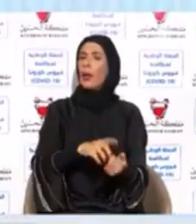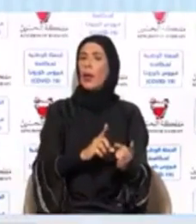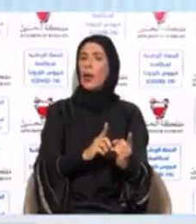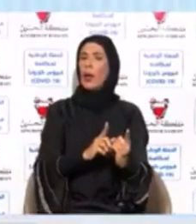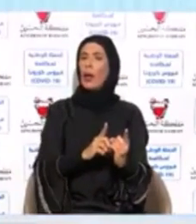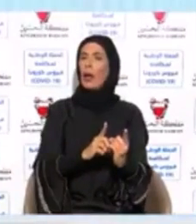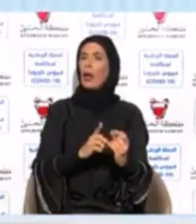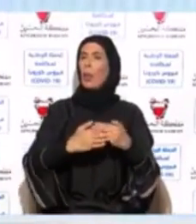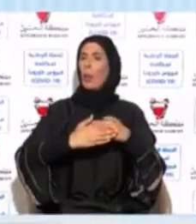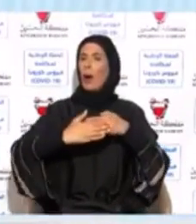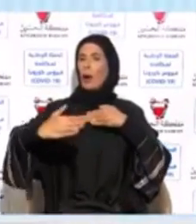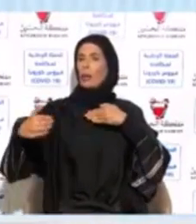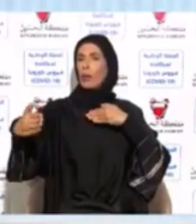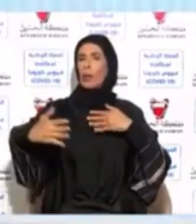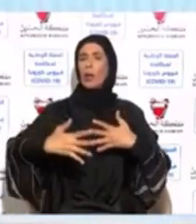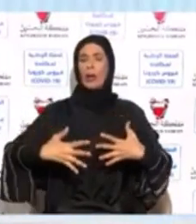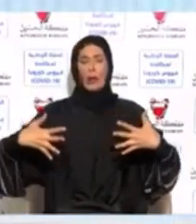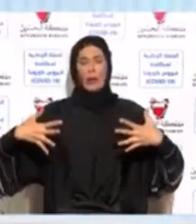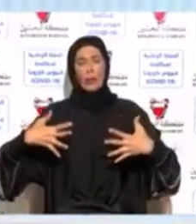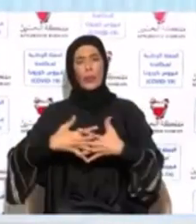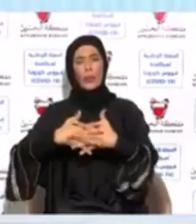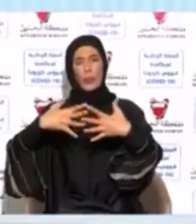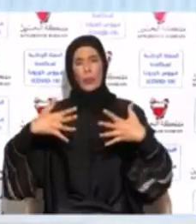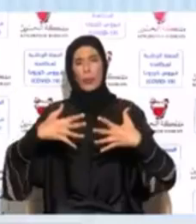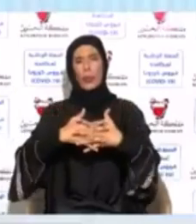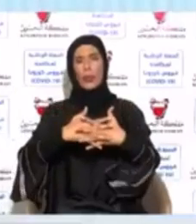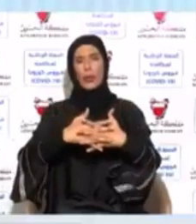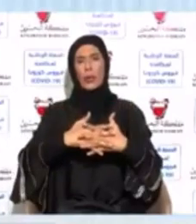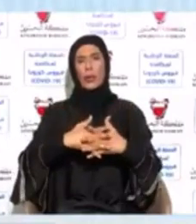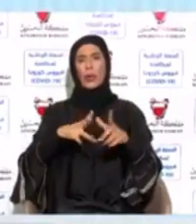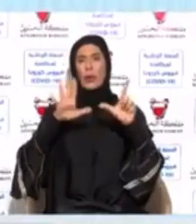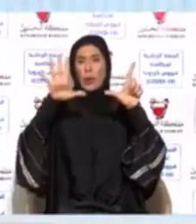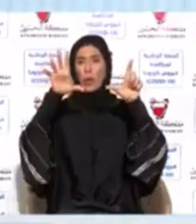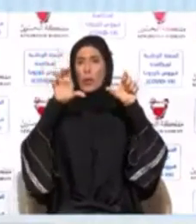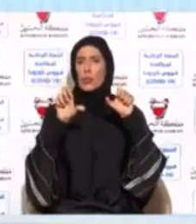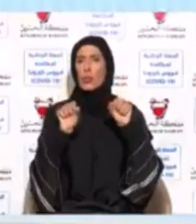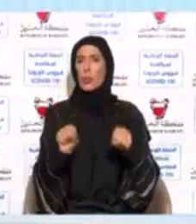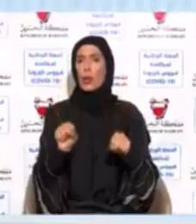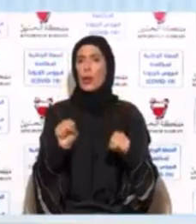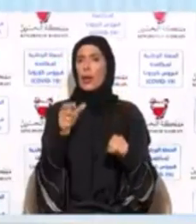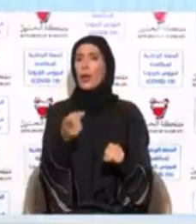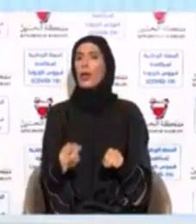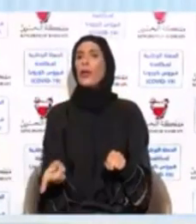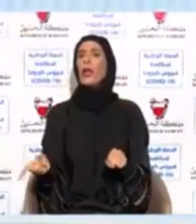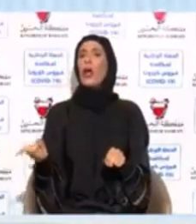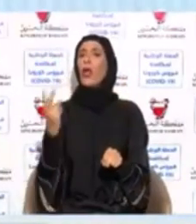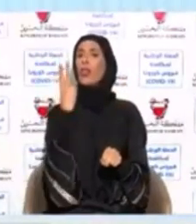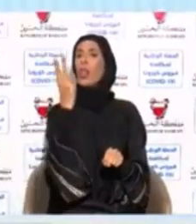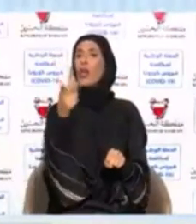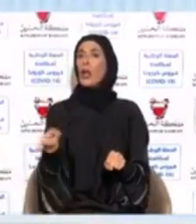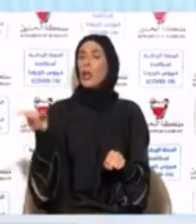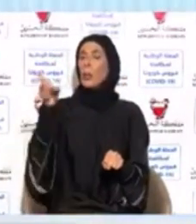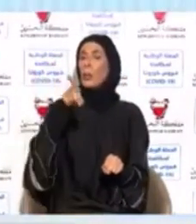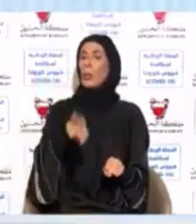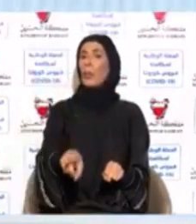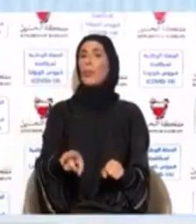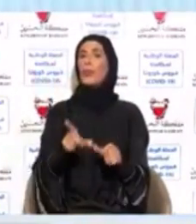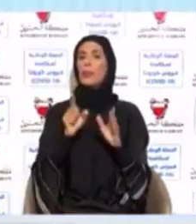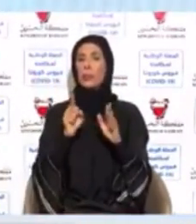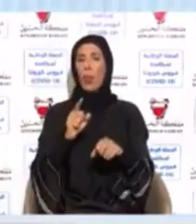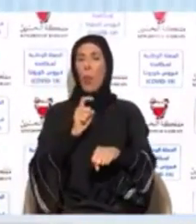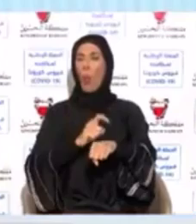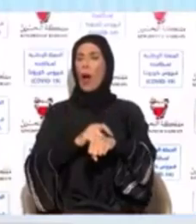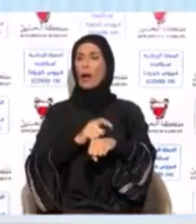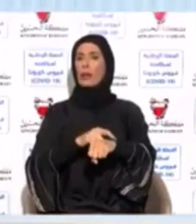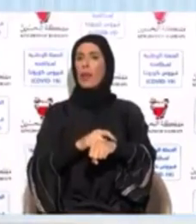الابتعاد عن التجمعات خلال الأسبوعين المقبلين. نركز عامة على هذه